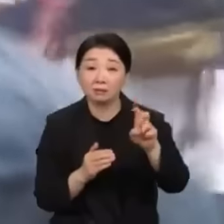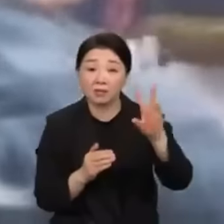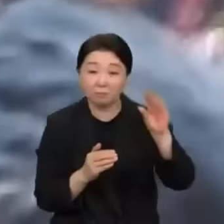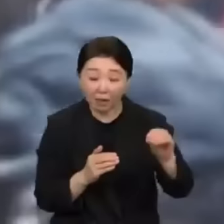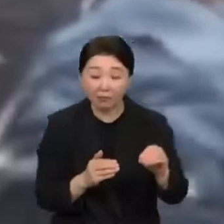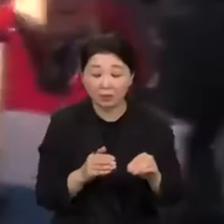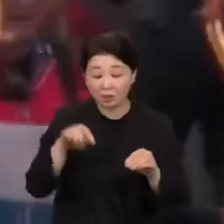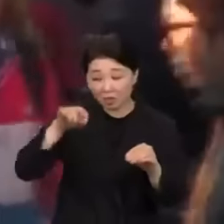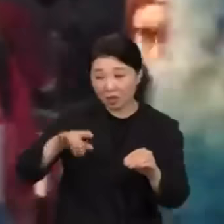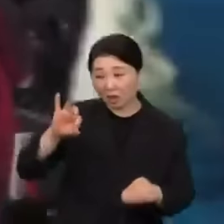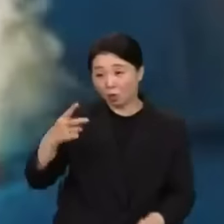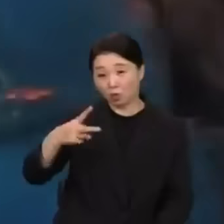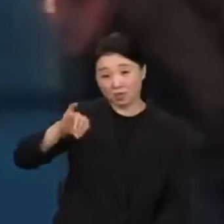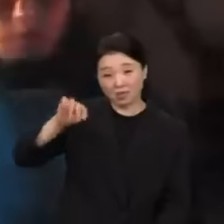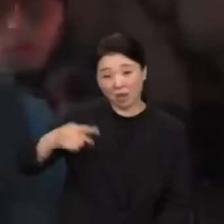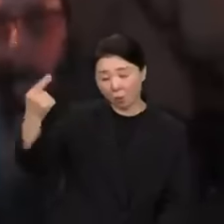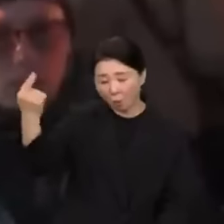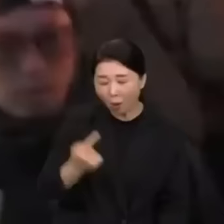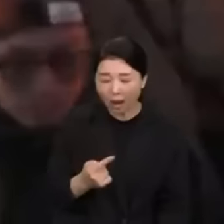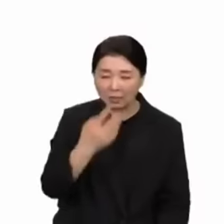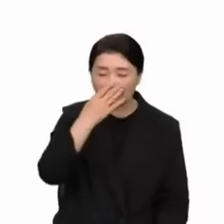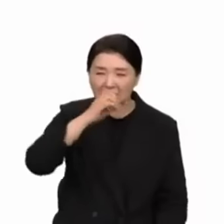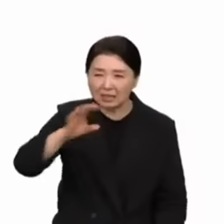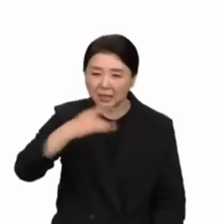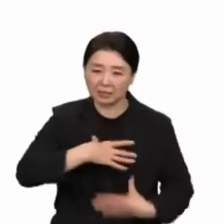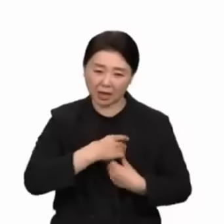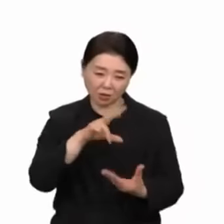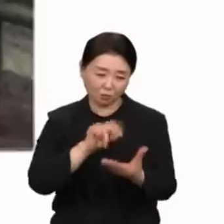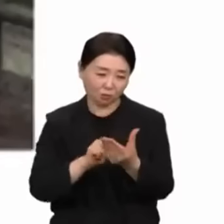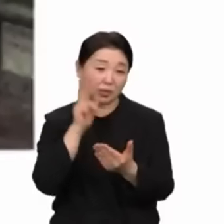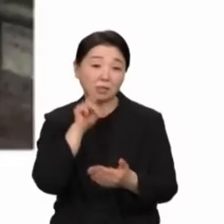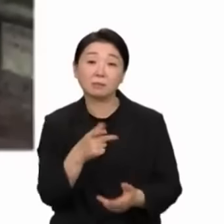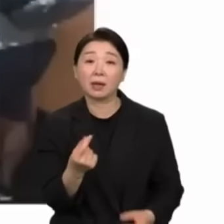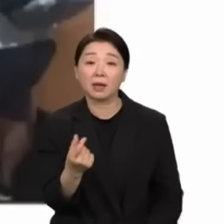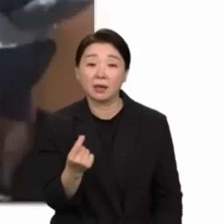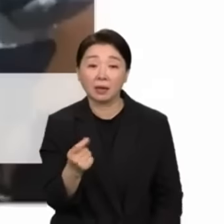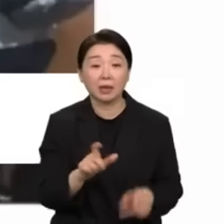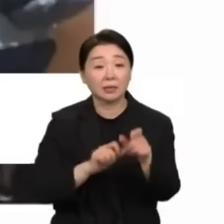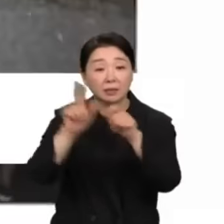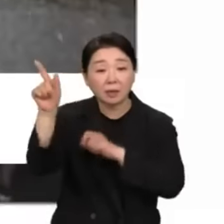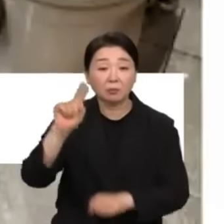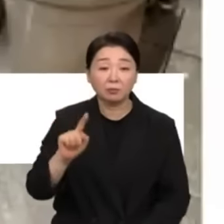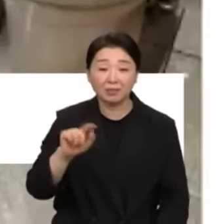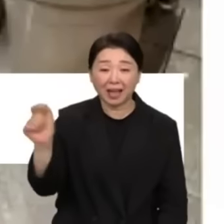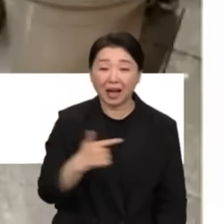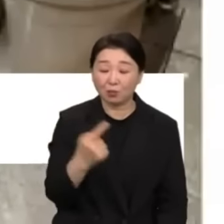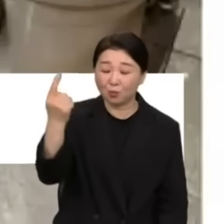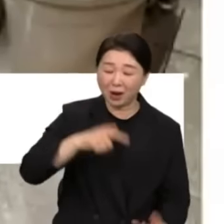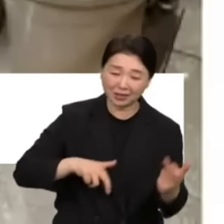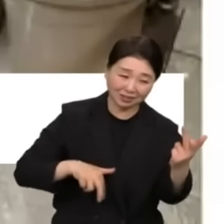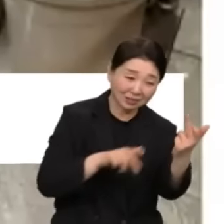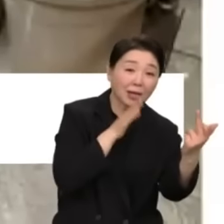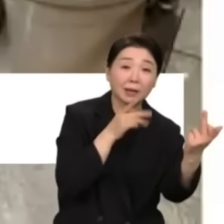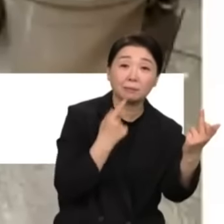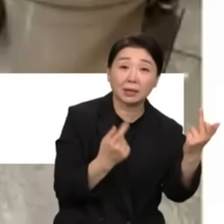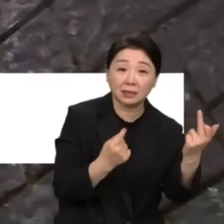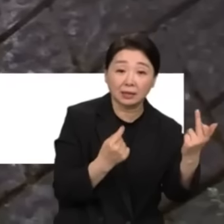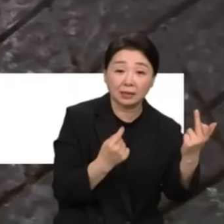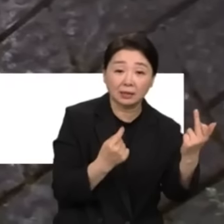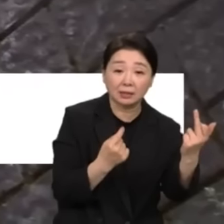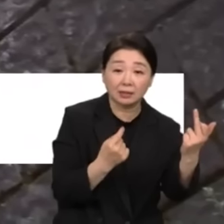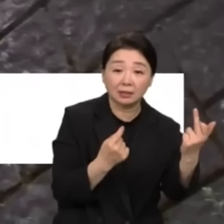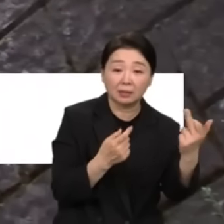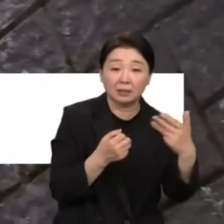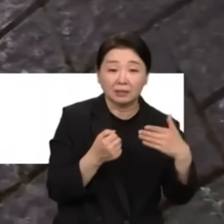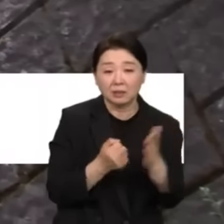요시다 루트로 몰려 쓰레기와 안전 문제가 불거졌습니다. 대부분이 당일치기로 등산을 하시다 보니까